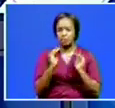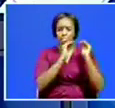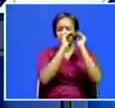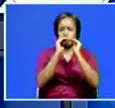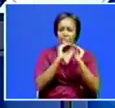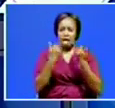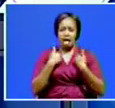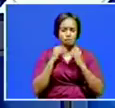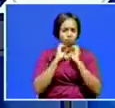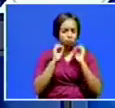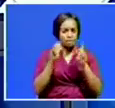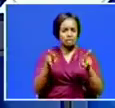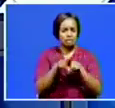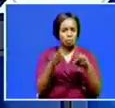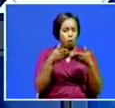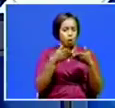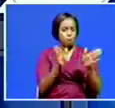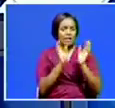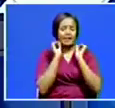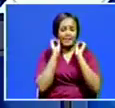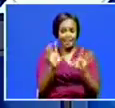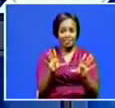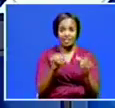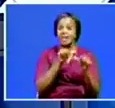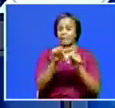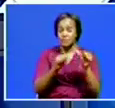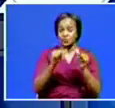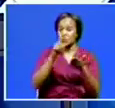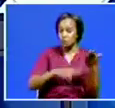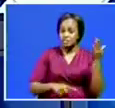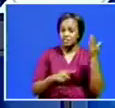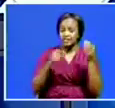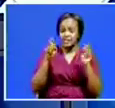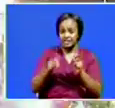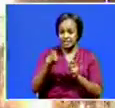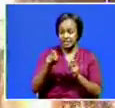uwazi katika kuchukua maoni ya umma kuhusu mapendekezo yake. Ni taarifa ya Emmanuel To.